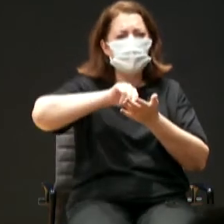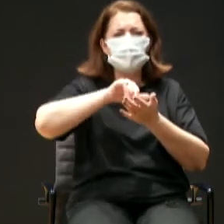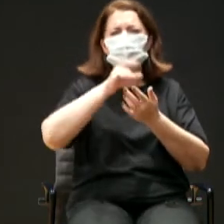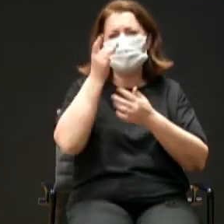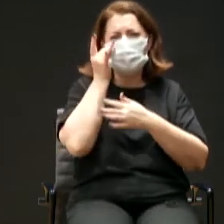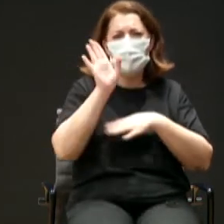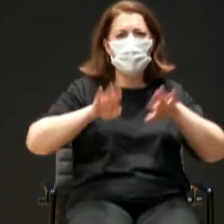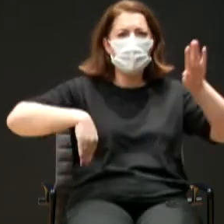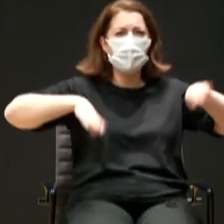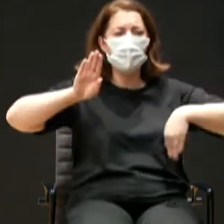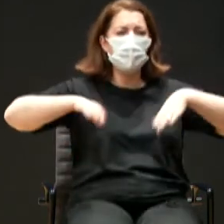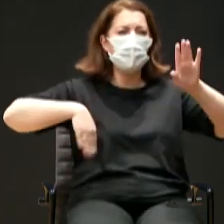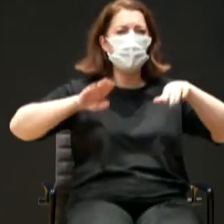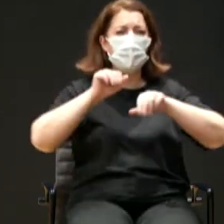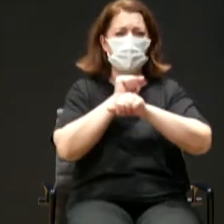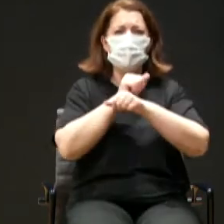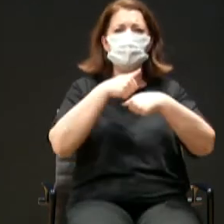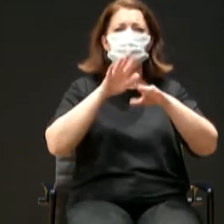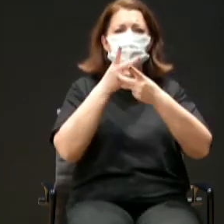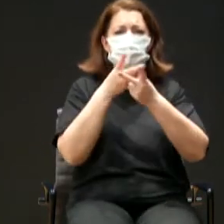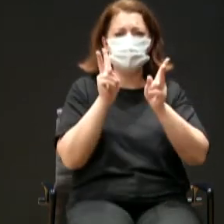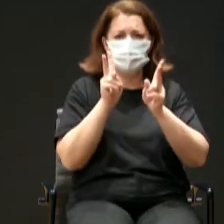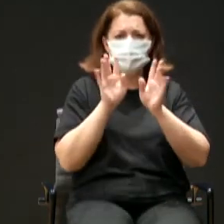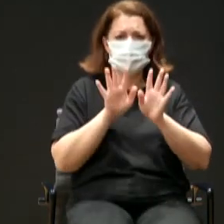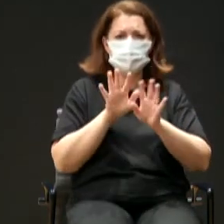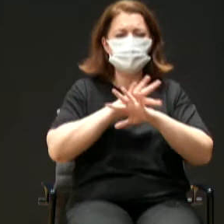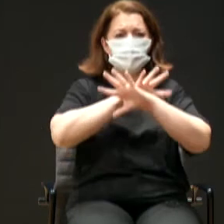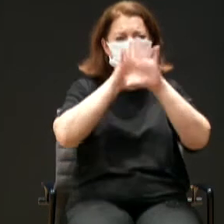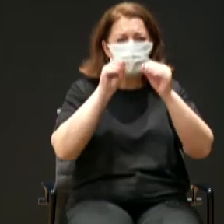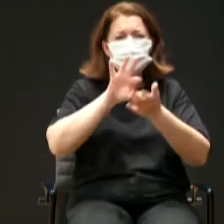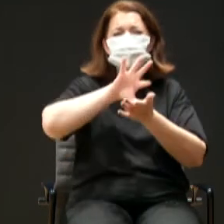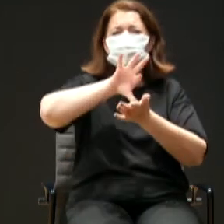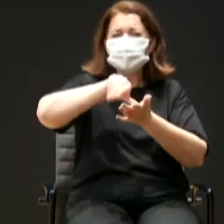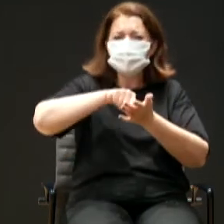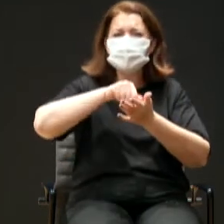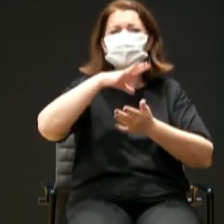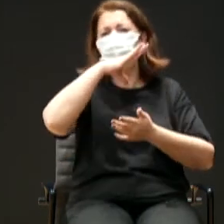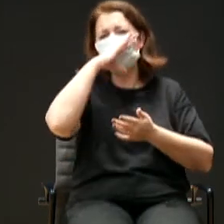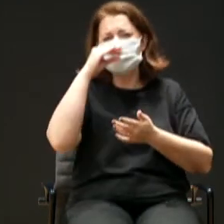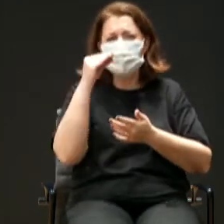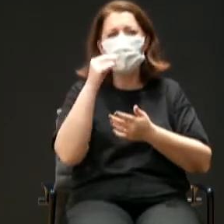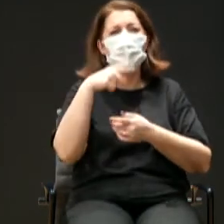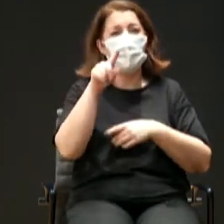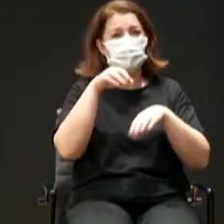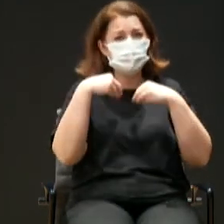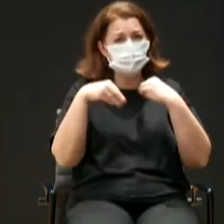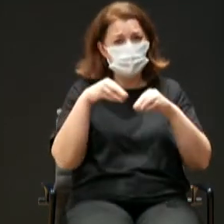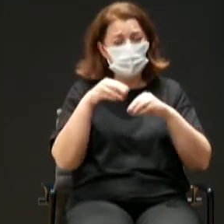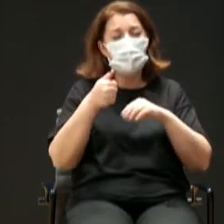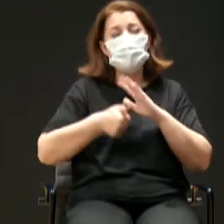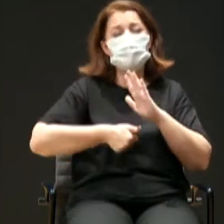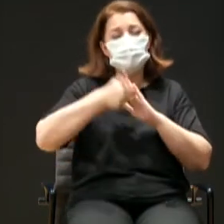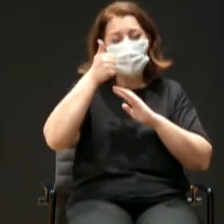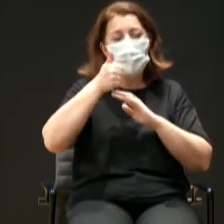kolu sallayarak geziyor. Bütün hırsızların, bütün uyuşturucu tacirlerinin